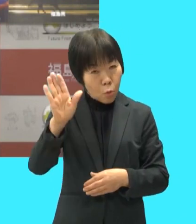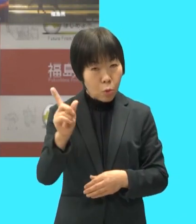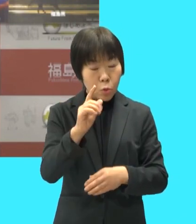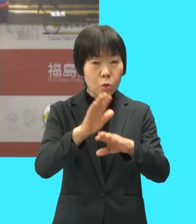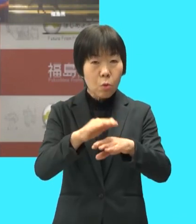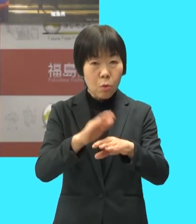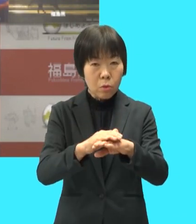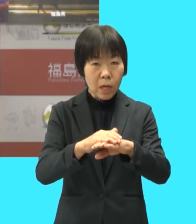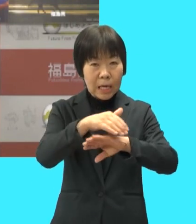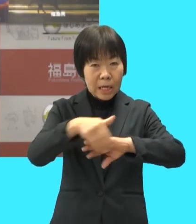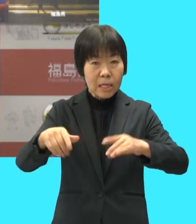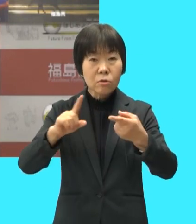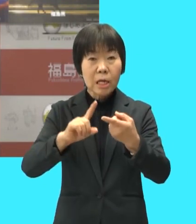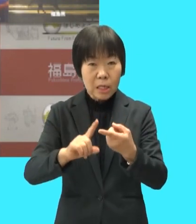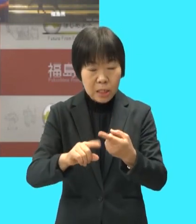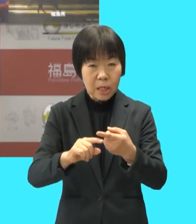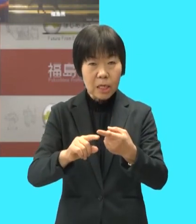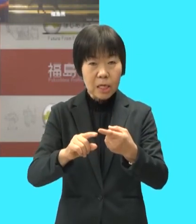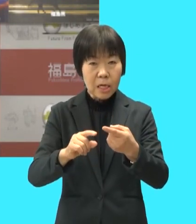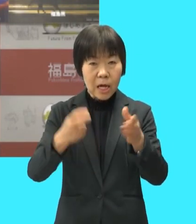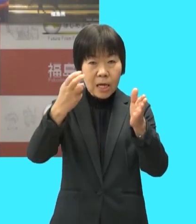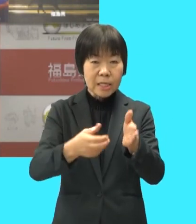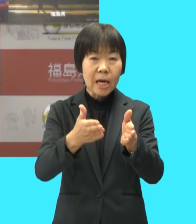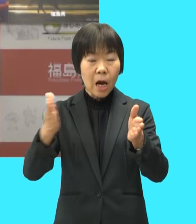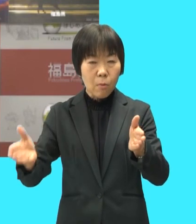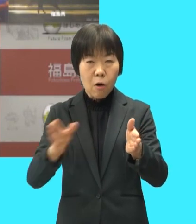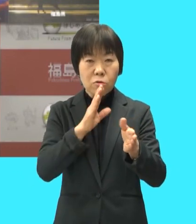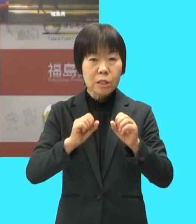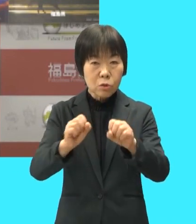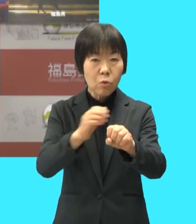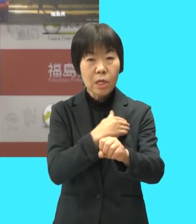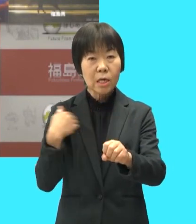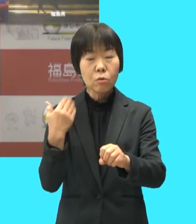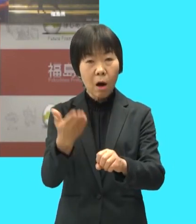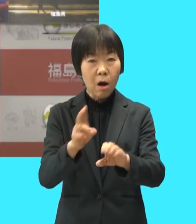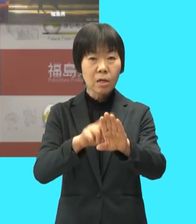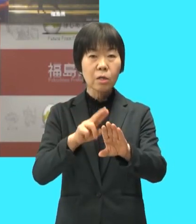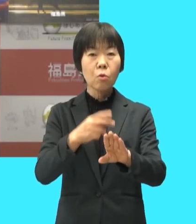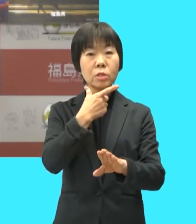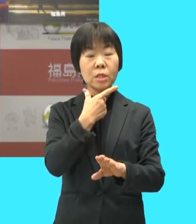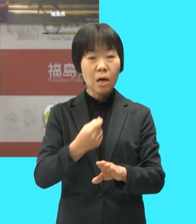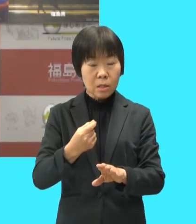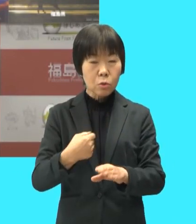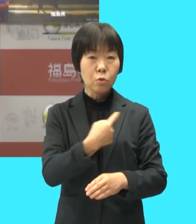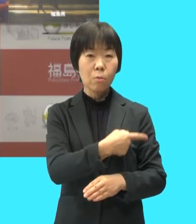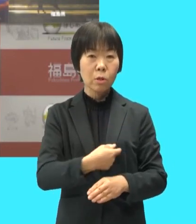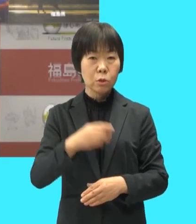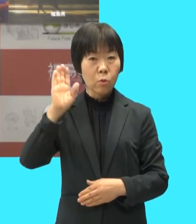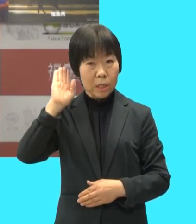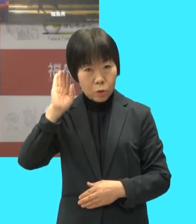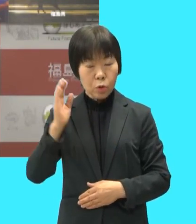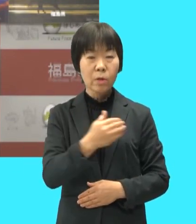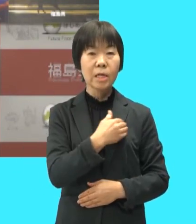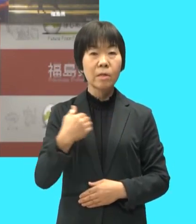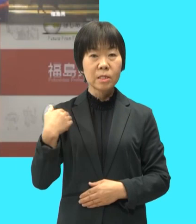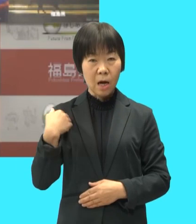にこの規制緩和を実行できるのか検討していきたい、そういった意欲を伺うことも